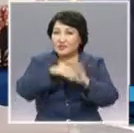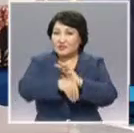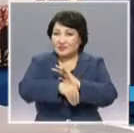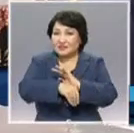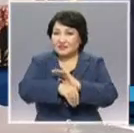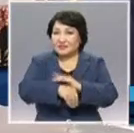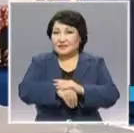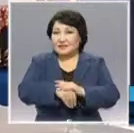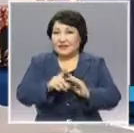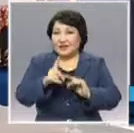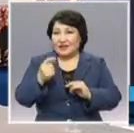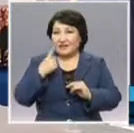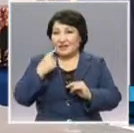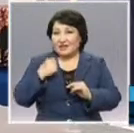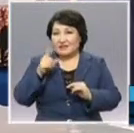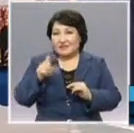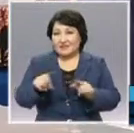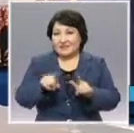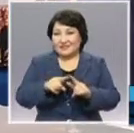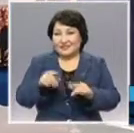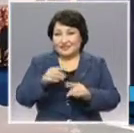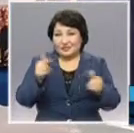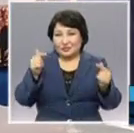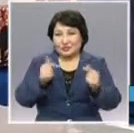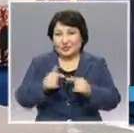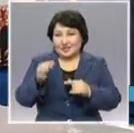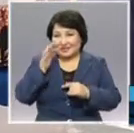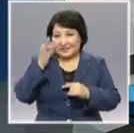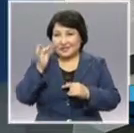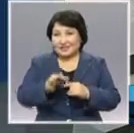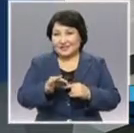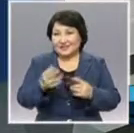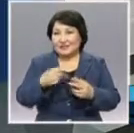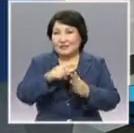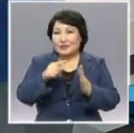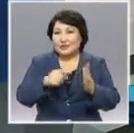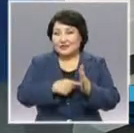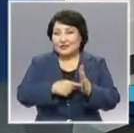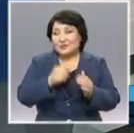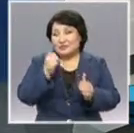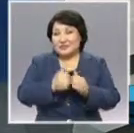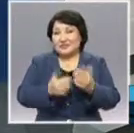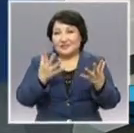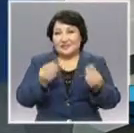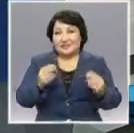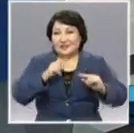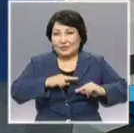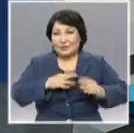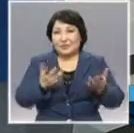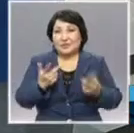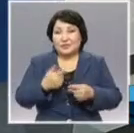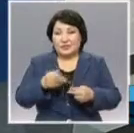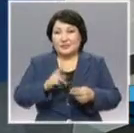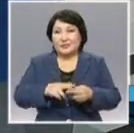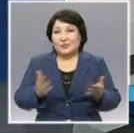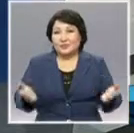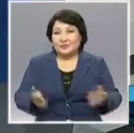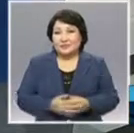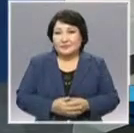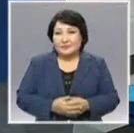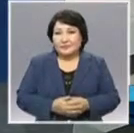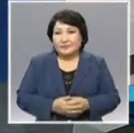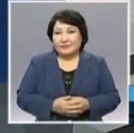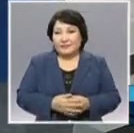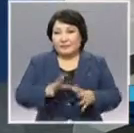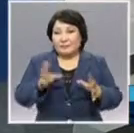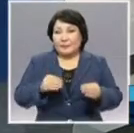прямо четко отвечаете на вопросы телезрителей. Ну, ежедневно работаю, поэтому это же наша работа. Назым продолжит. Жалко, на